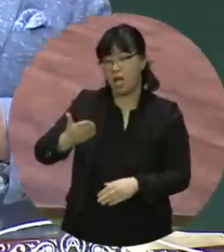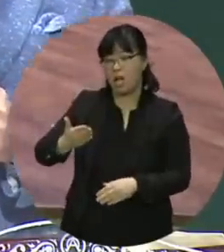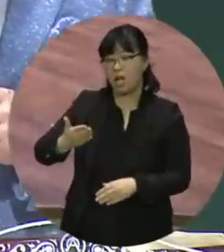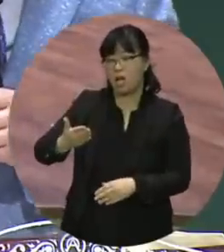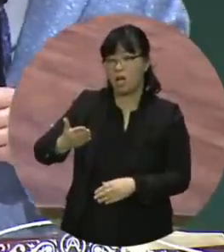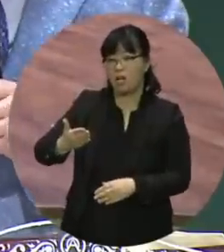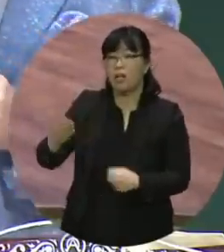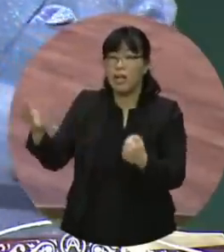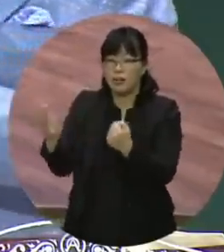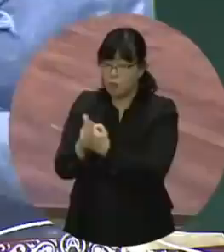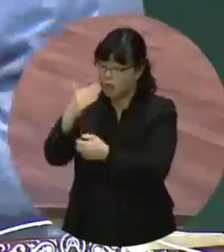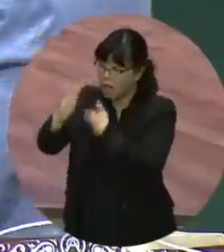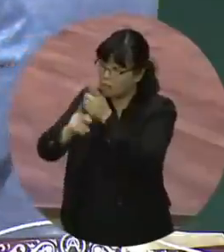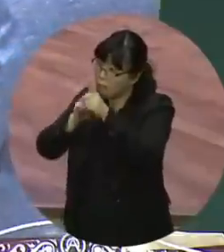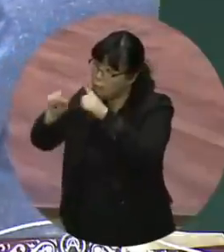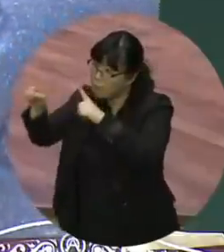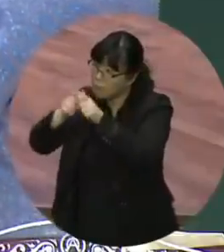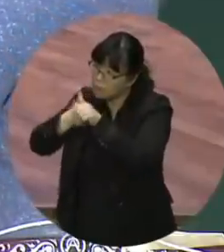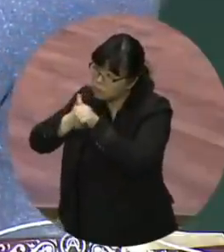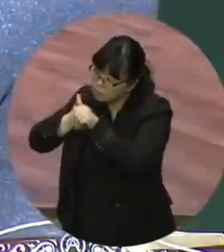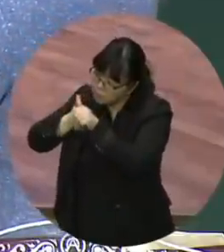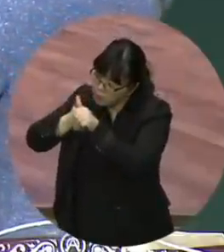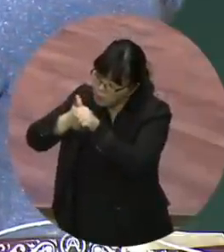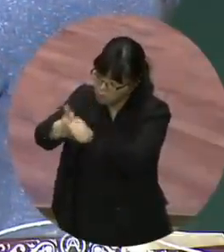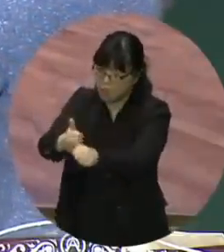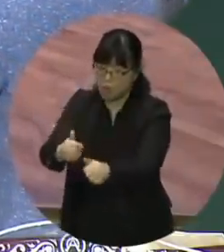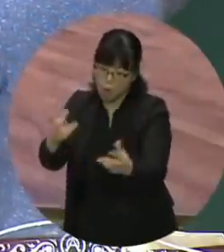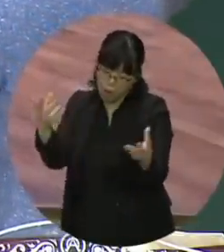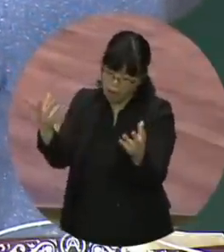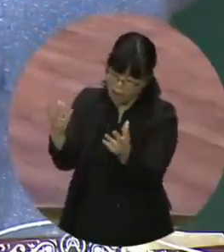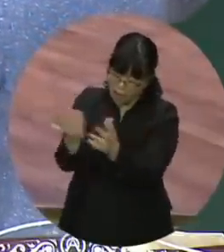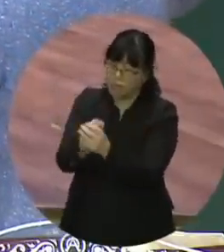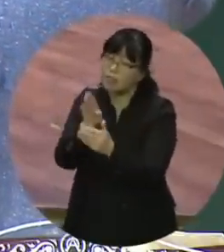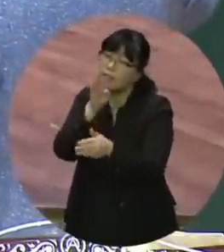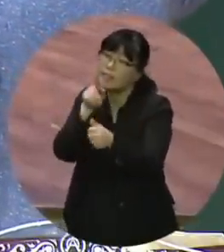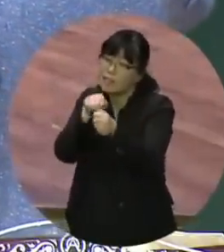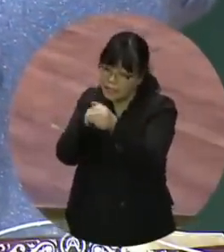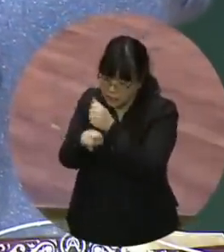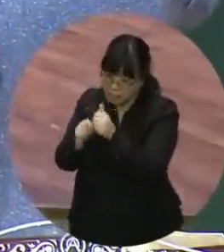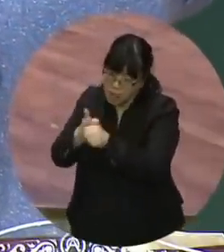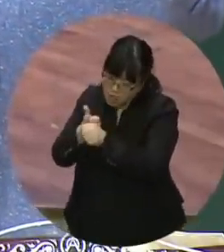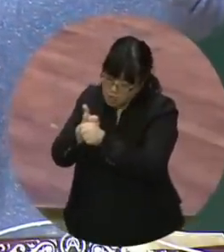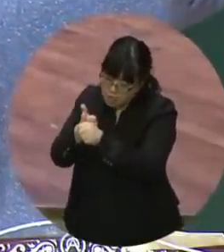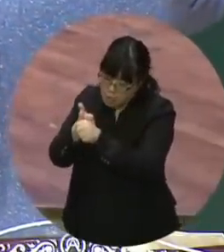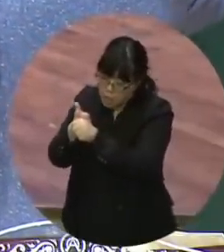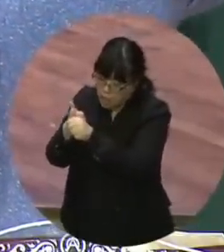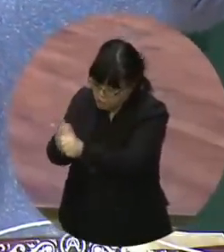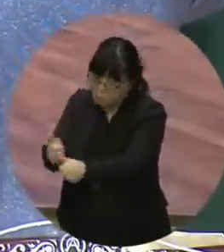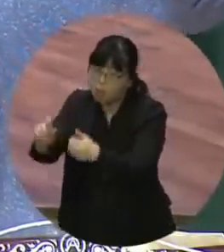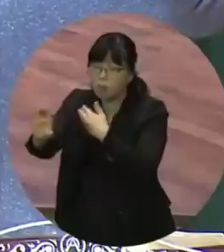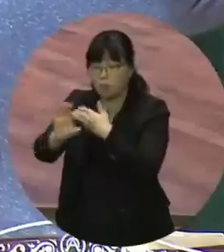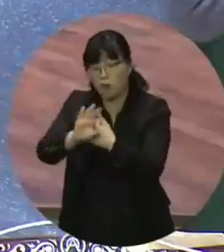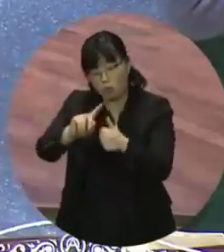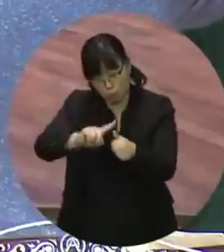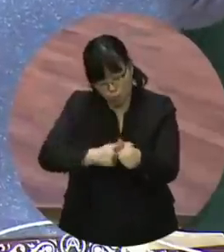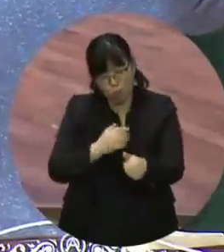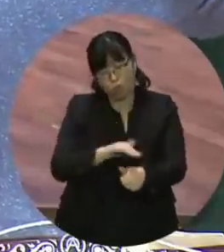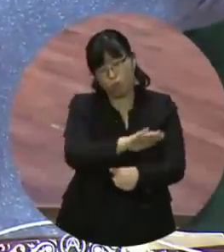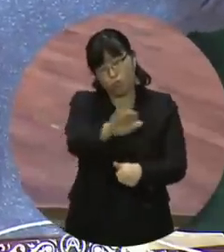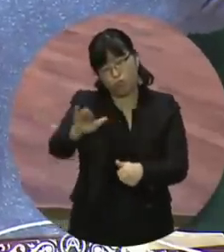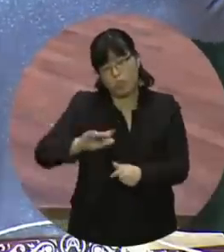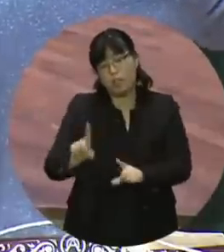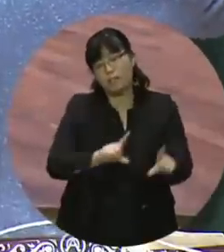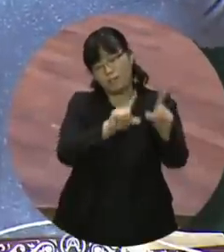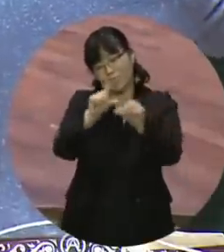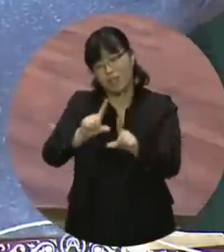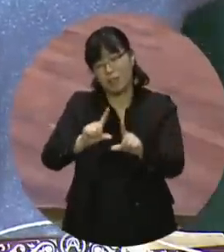절대 진리입니다. 절대 진리라고 하면 이것이 하나님의 말씀 절대 진리라고 하면 우리는 이유